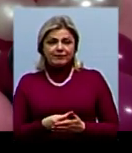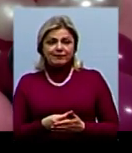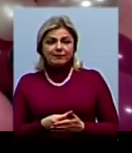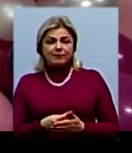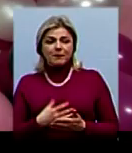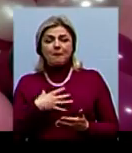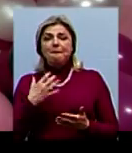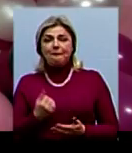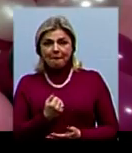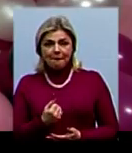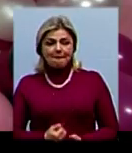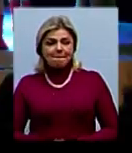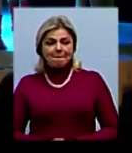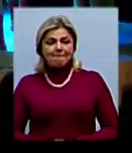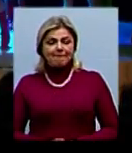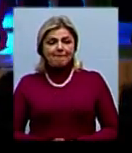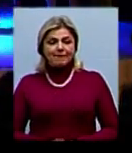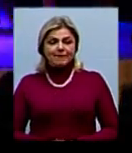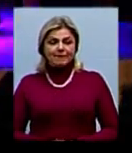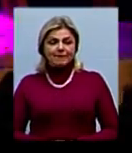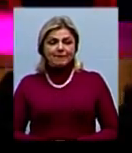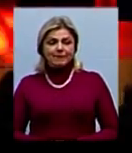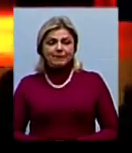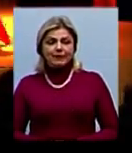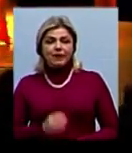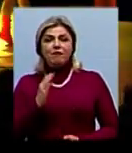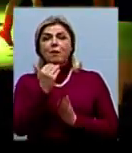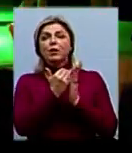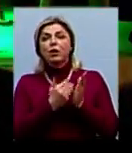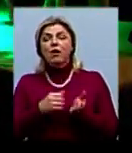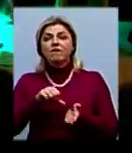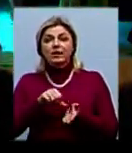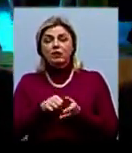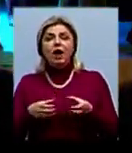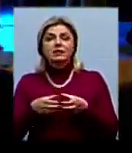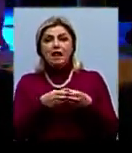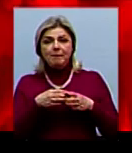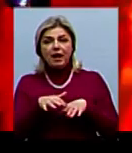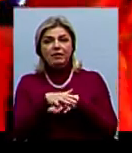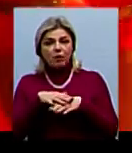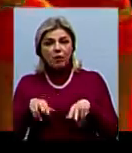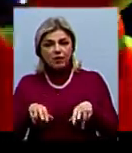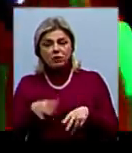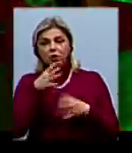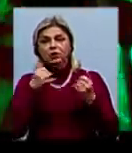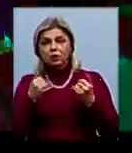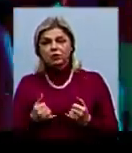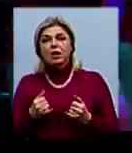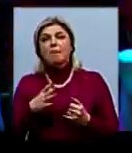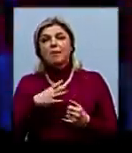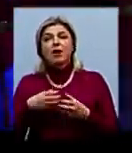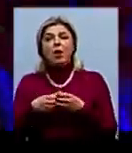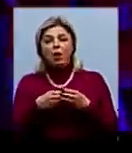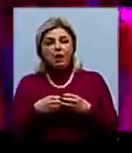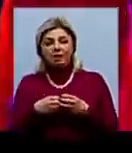своїх можливостей. В концертній програмі виступили ансамблі народного танцю, сучасного. Були колективні та